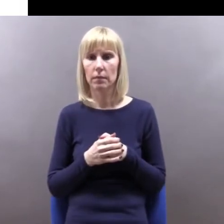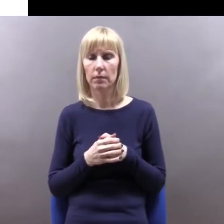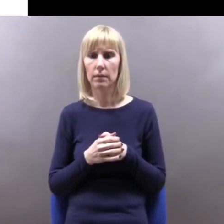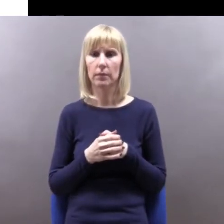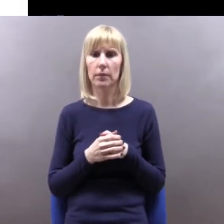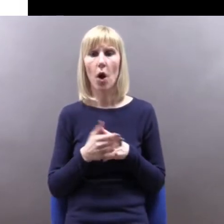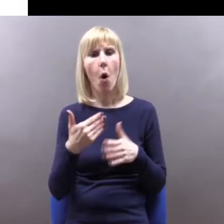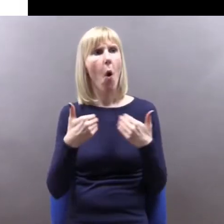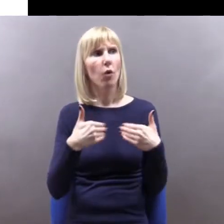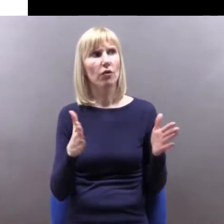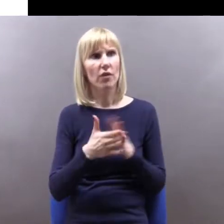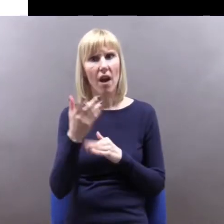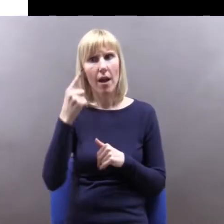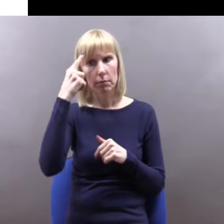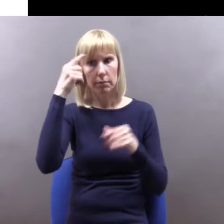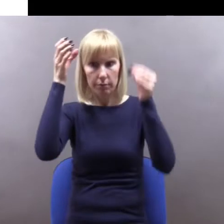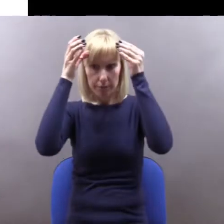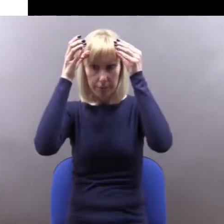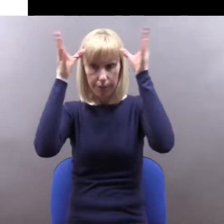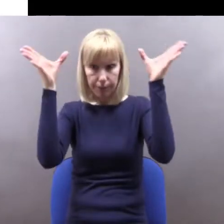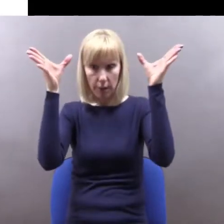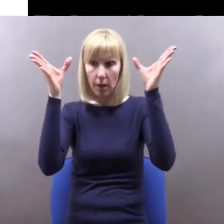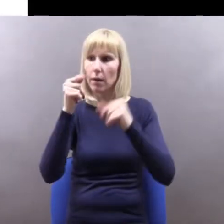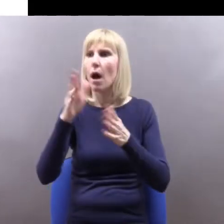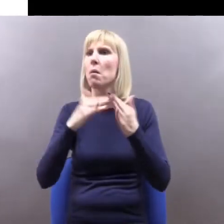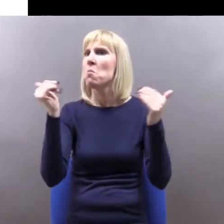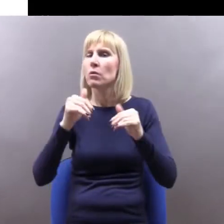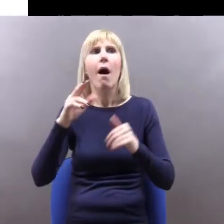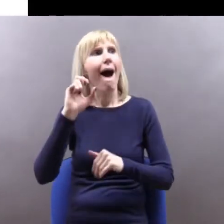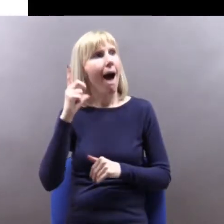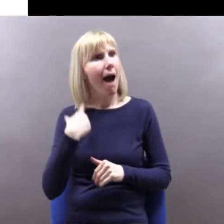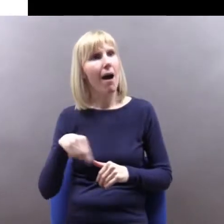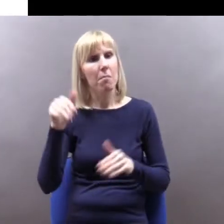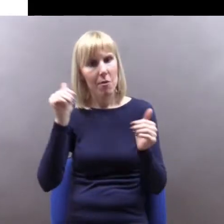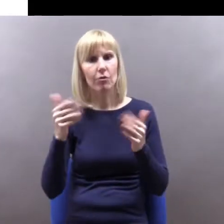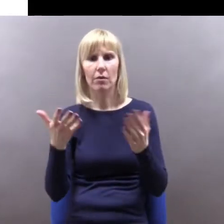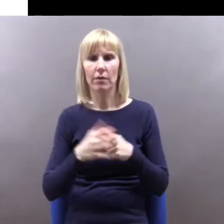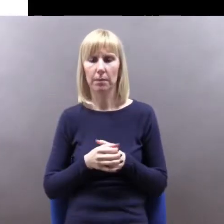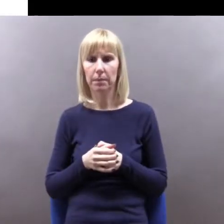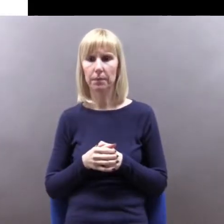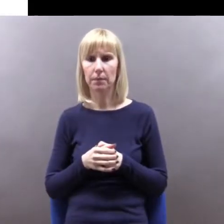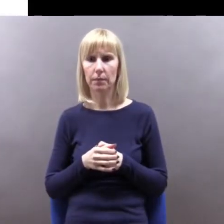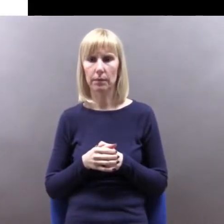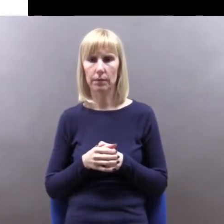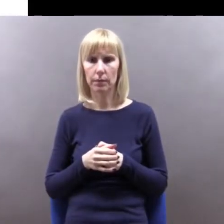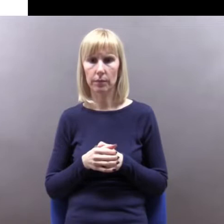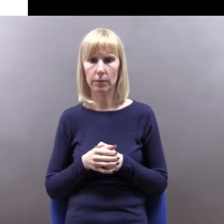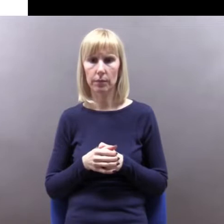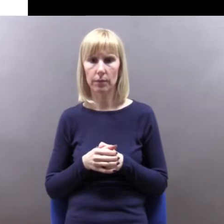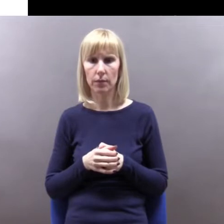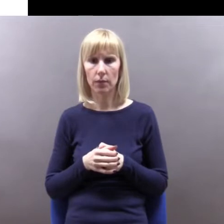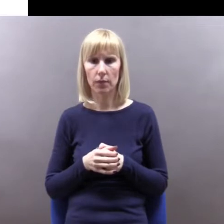zawsze należy pamiętać o tym czasie obsługi. Ja nigdy nie robię, nie organizuję oprowadzania dla